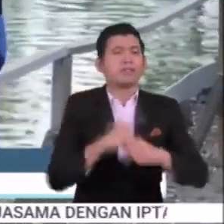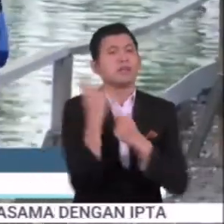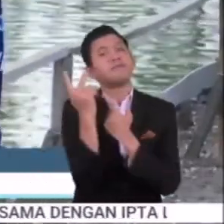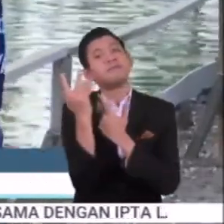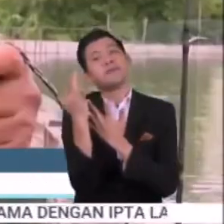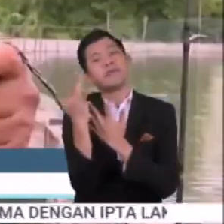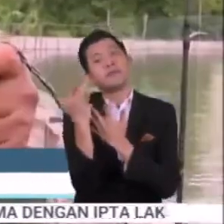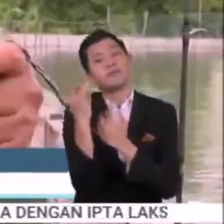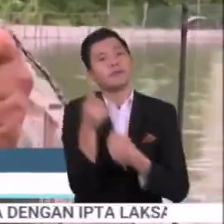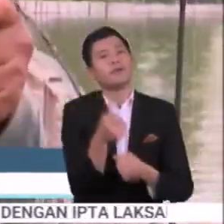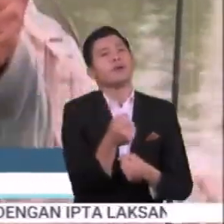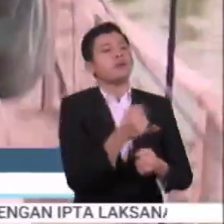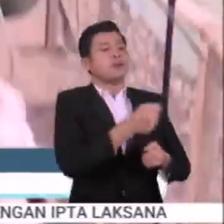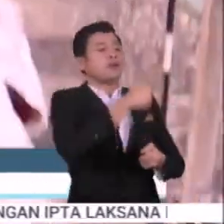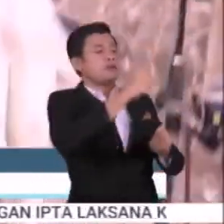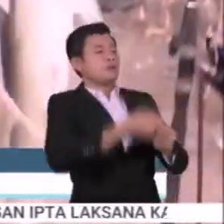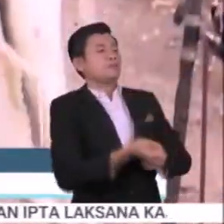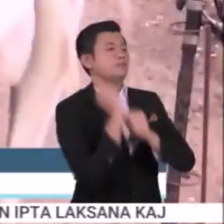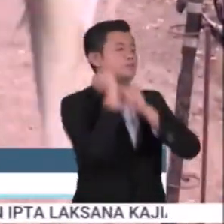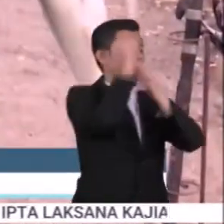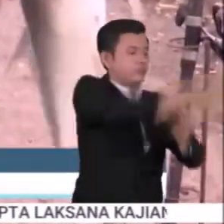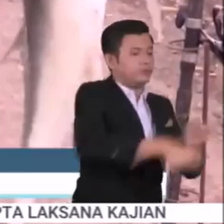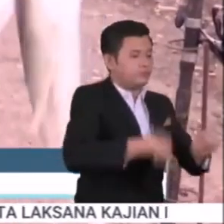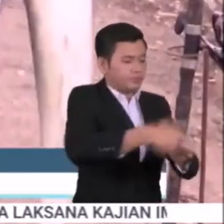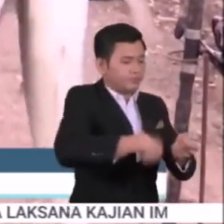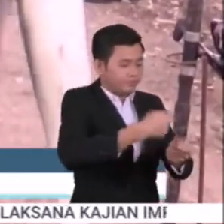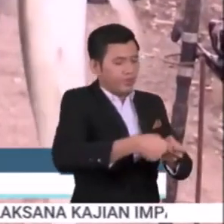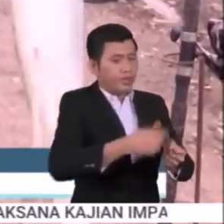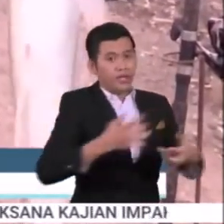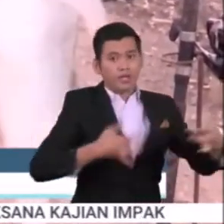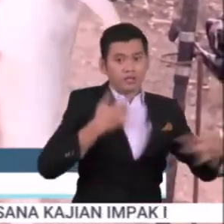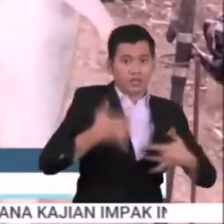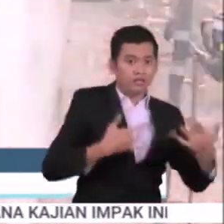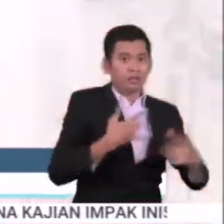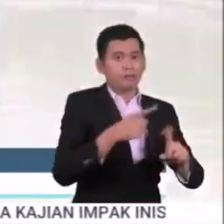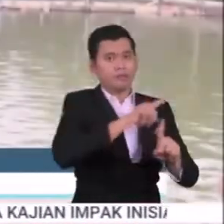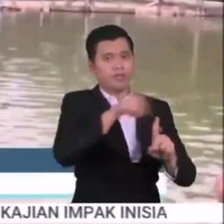ikan memakan umpan dan teruja apabila berjaya menaikkannya.